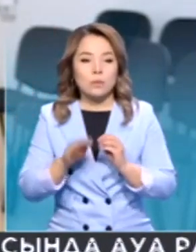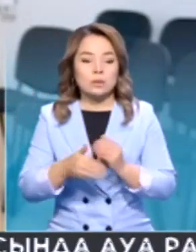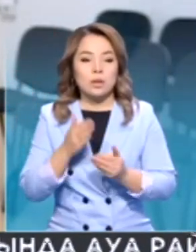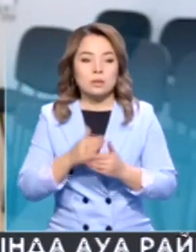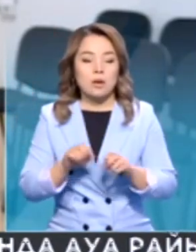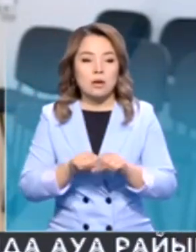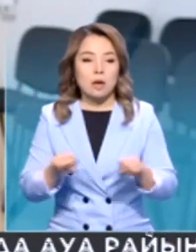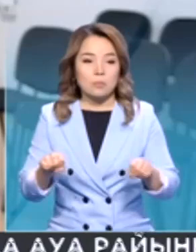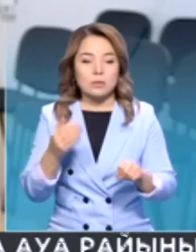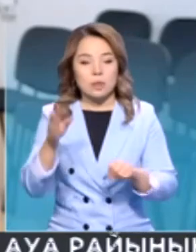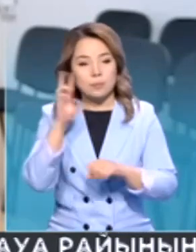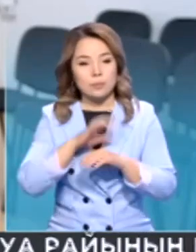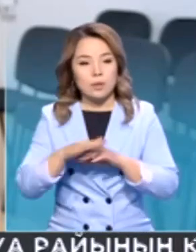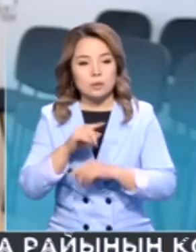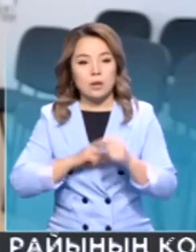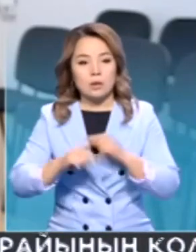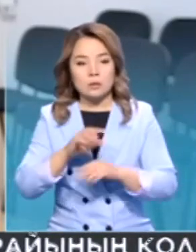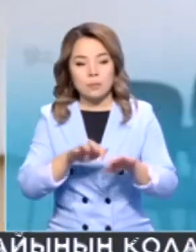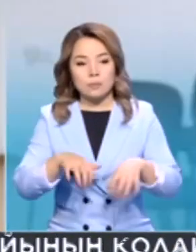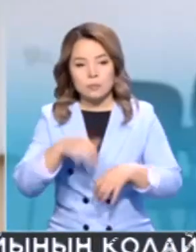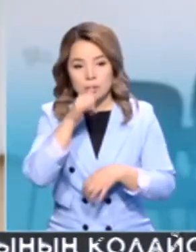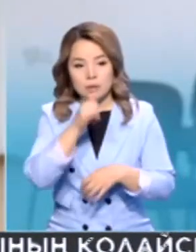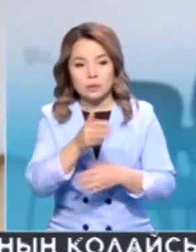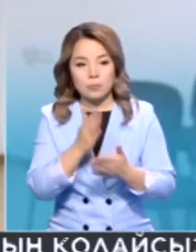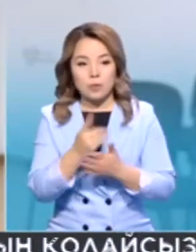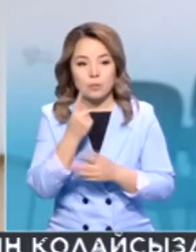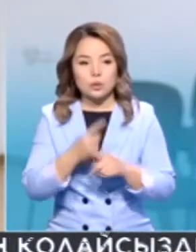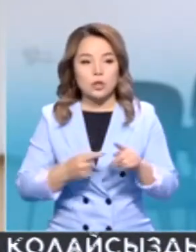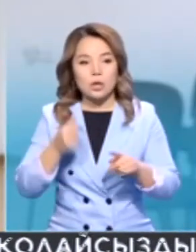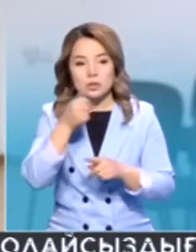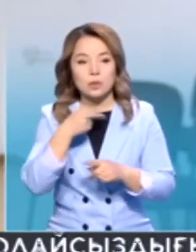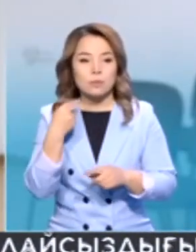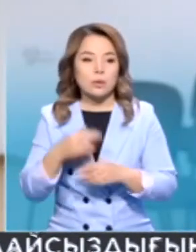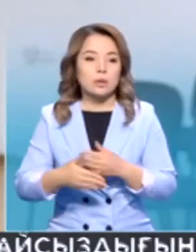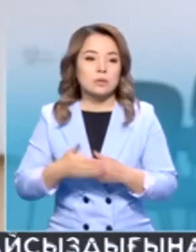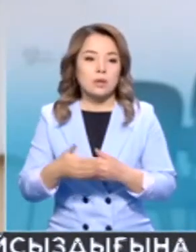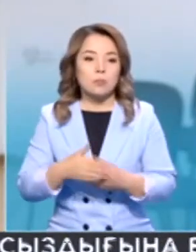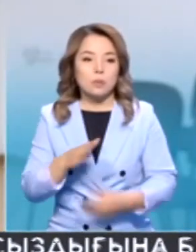меншігіне өтті. Ал Абай Оспановтың кінәсі толық дәлелденіп, 1,5 жылға бас бостандығынан айырылды.